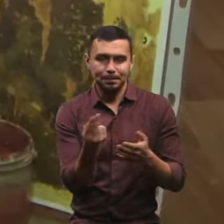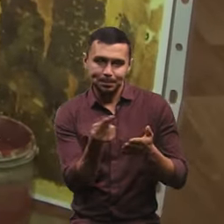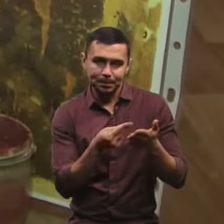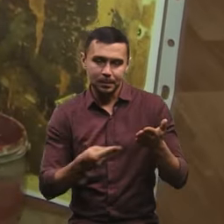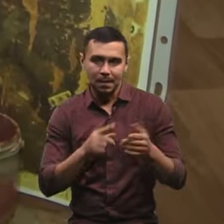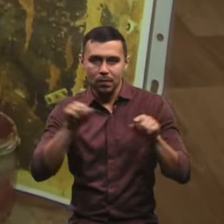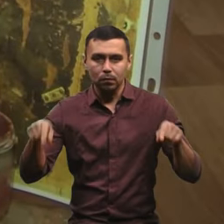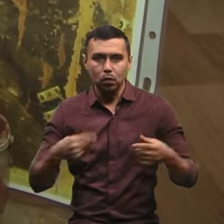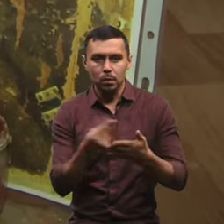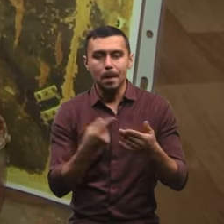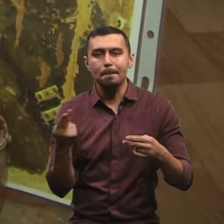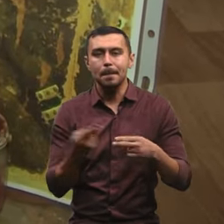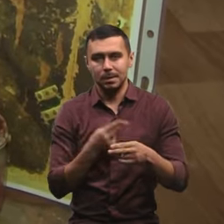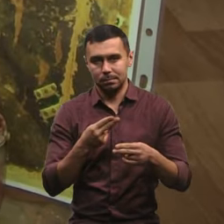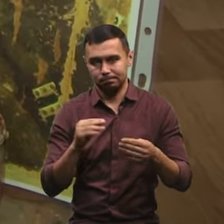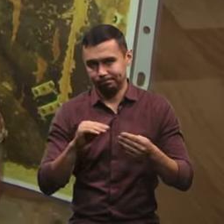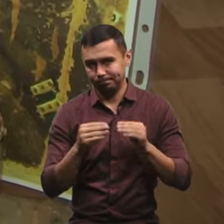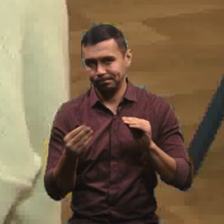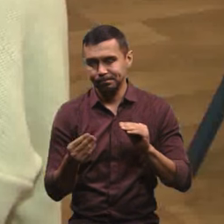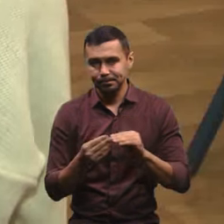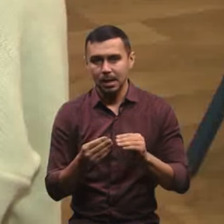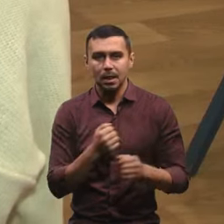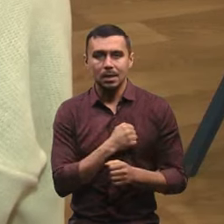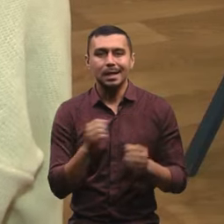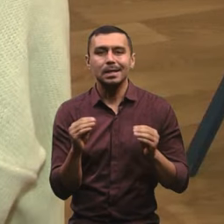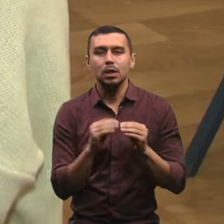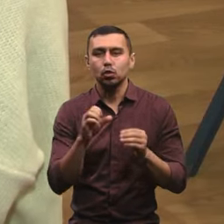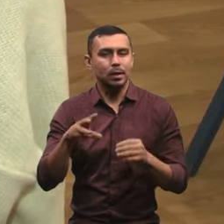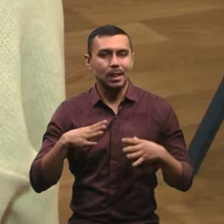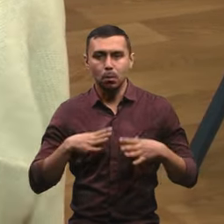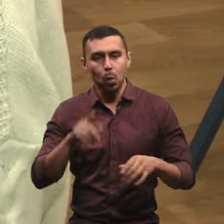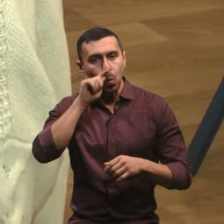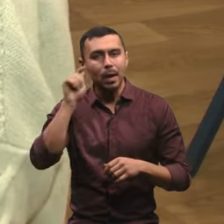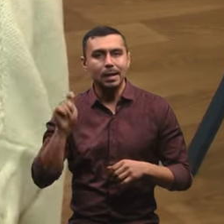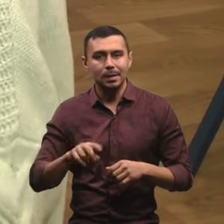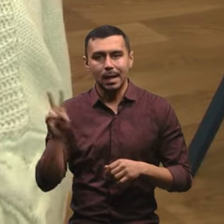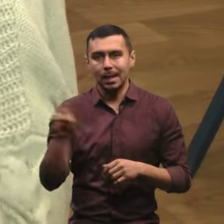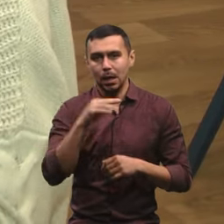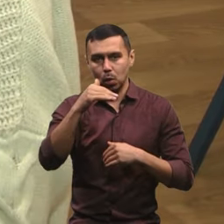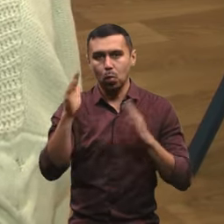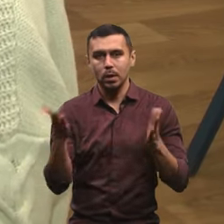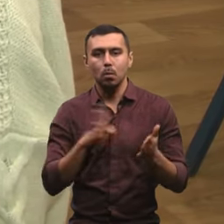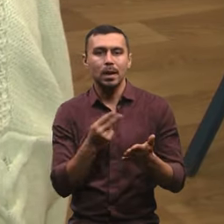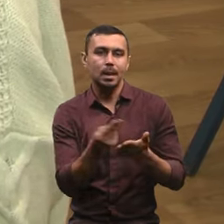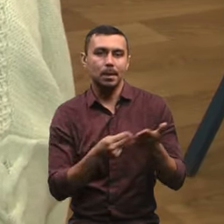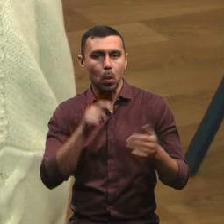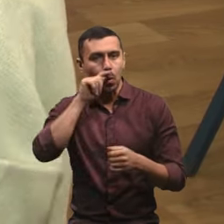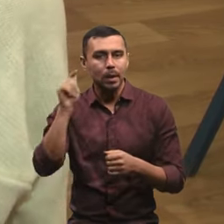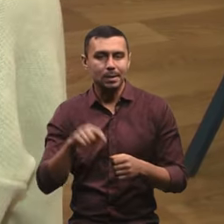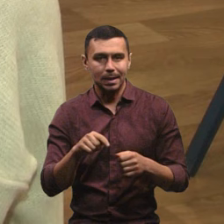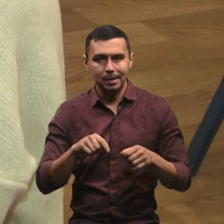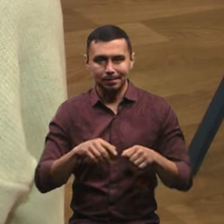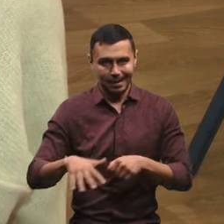Відтворює зображення без недоліків. На жаль, 10 століття ще не було українських ікон, які були написані на українських